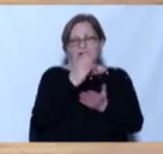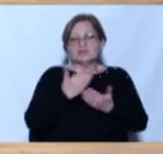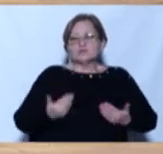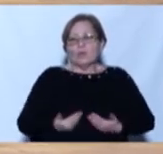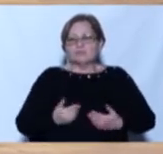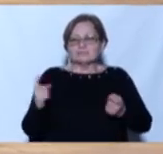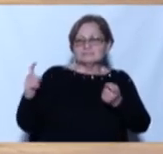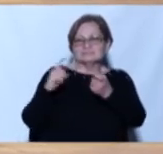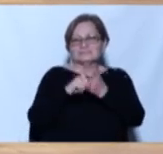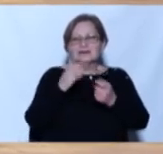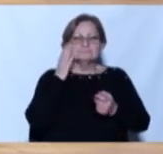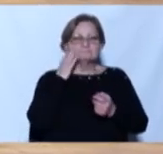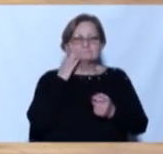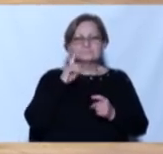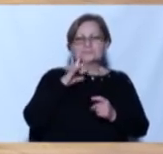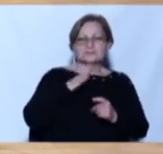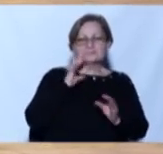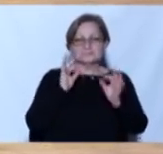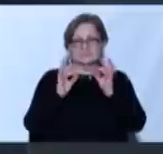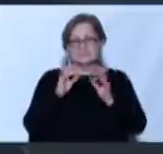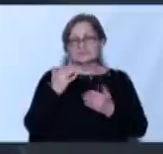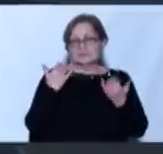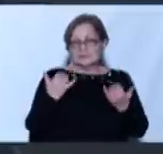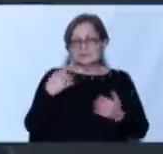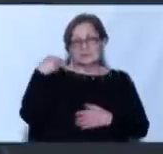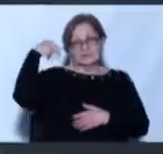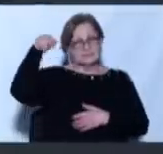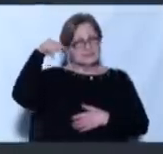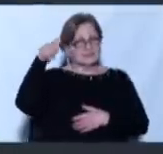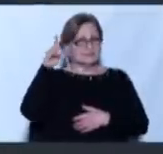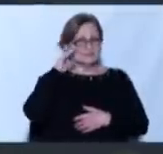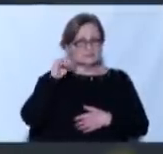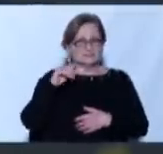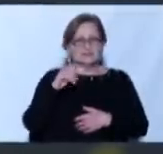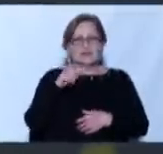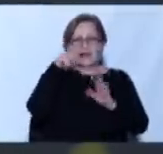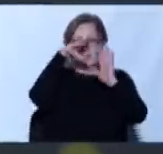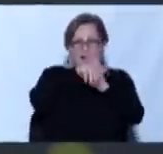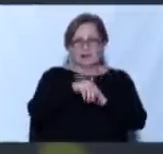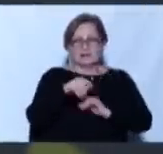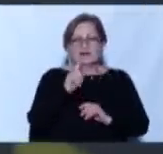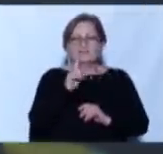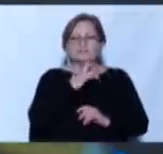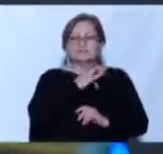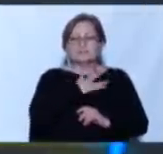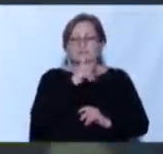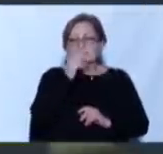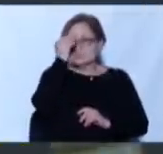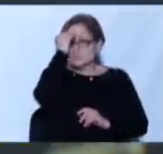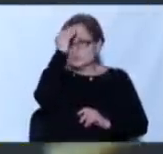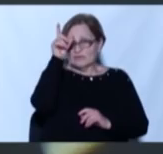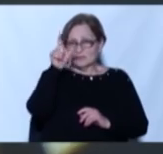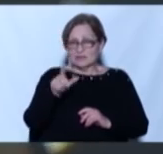ცხოვრებისეულ ვითარებებში ზარმაც ახლა მოგვისწრო და გვაიძულეს რომ დავამტაროთ. აი ცხოვრებისეულ ვითაურებში ალღოიანი და ჭკვიანი ადამიანები